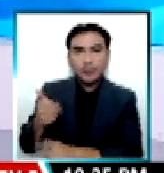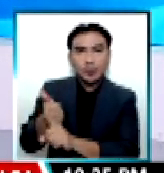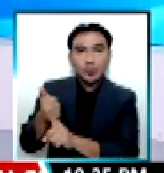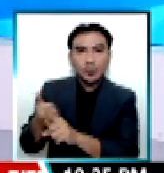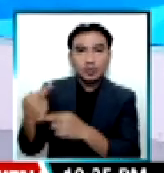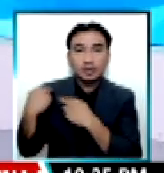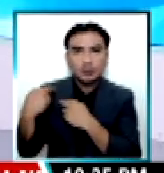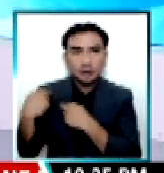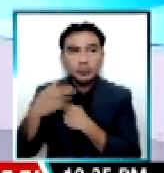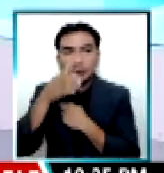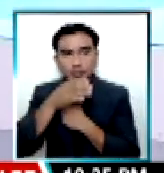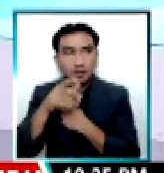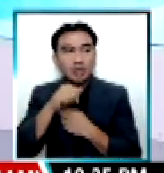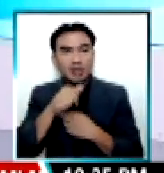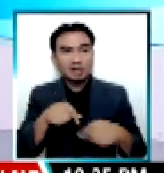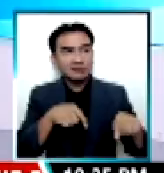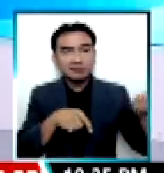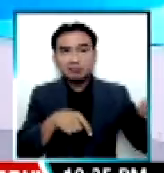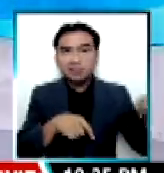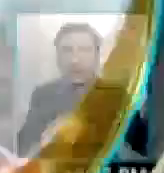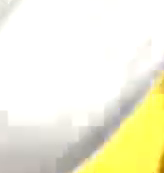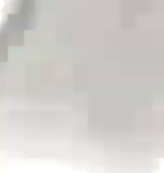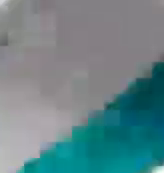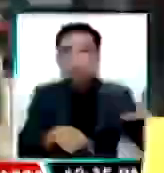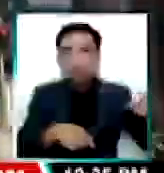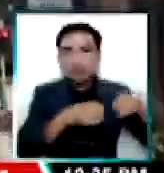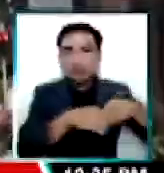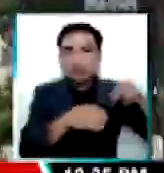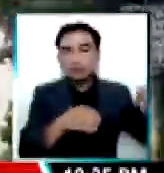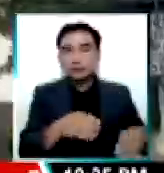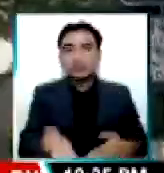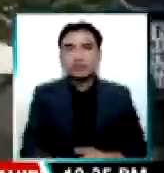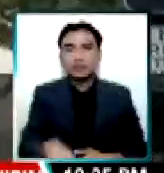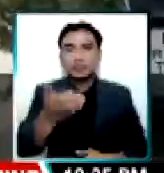mga outgoing officials. May report si Leigh Alves.